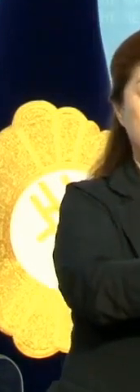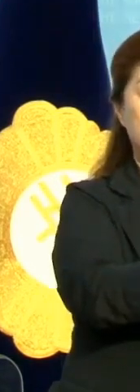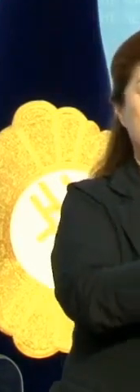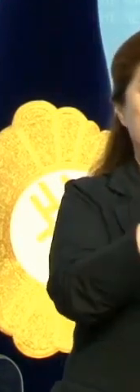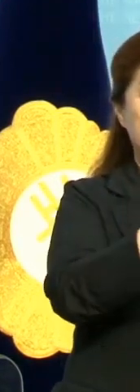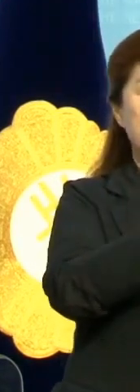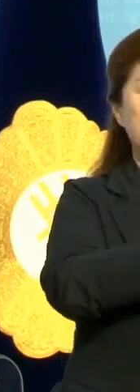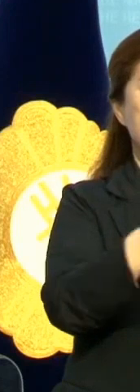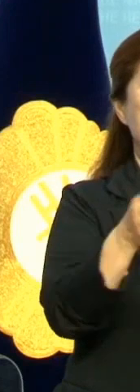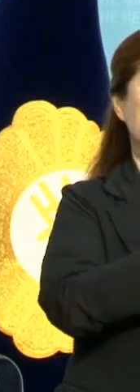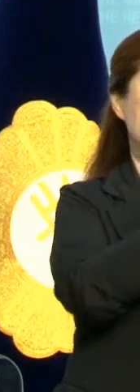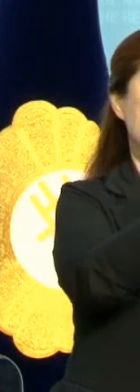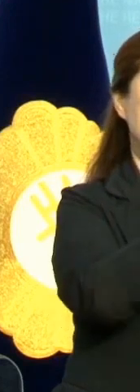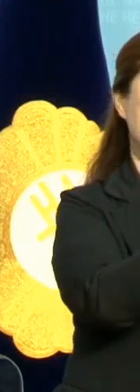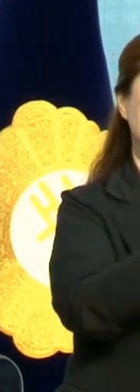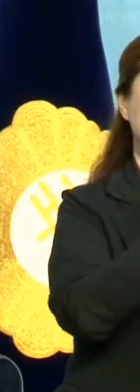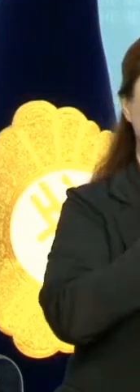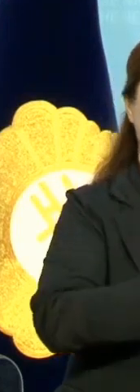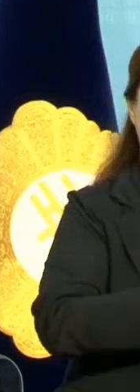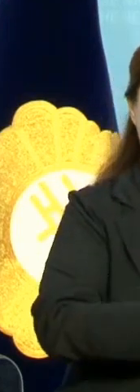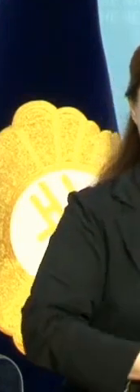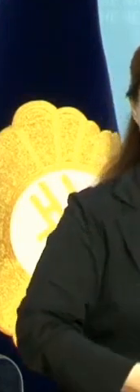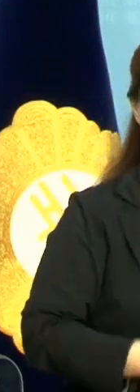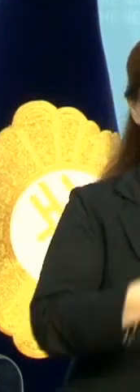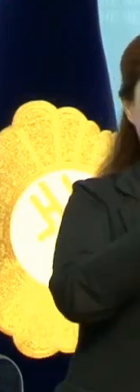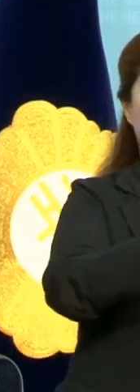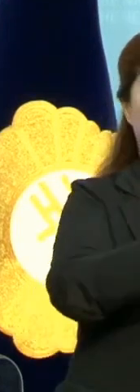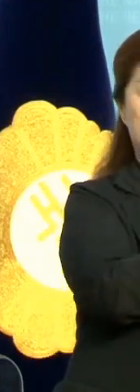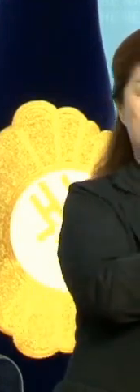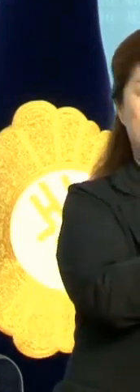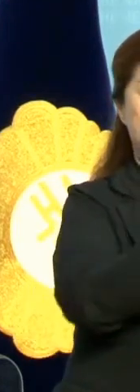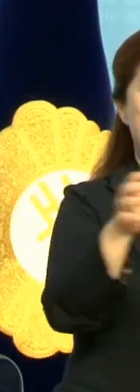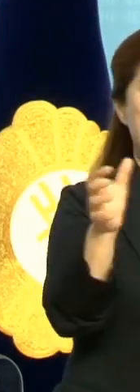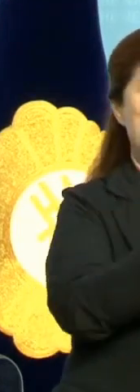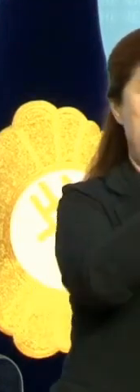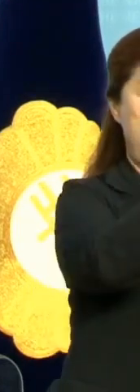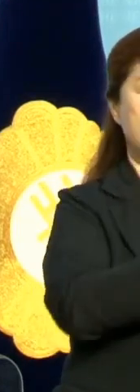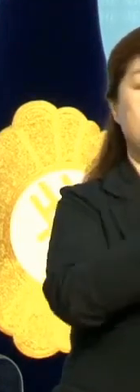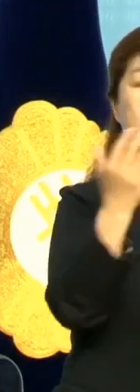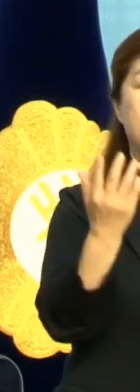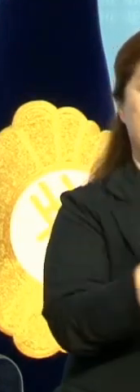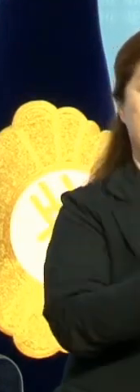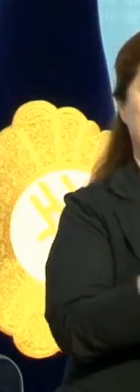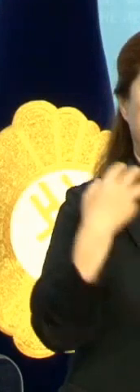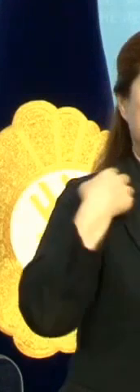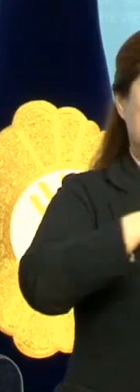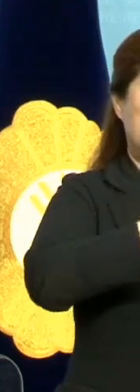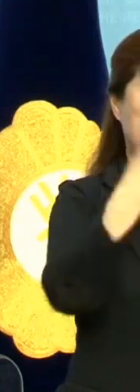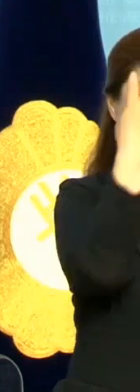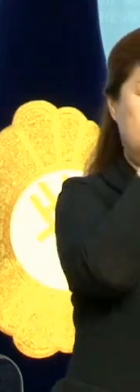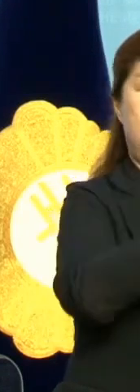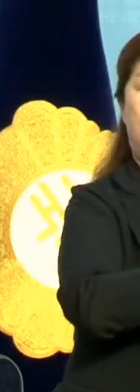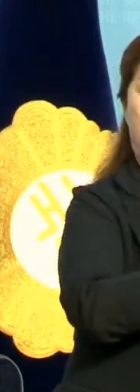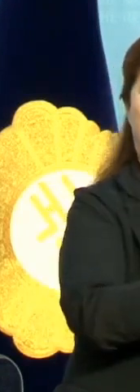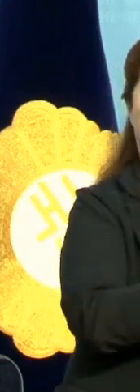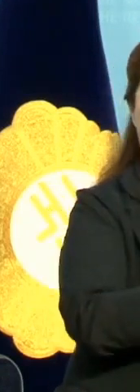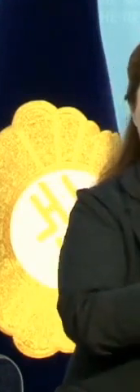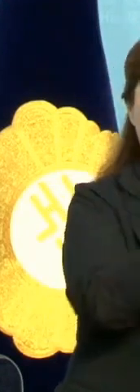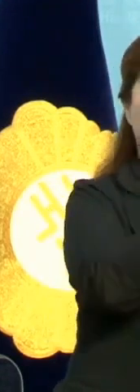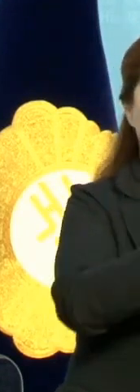인터뷰를 요청했다는 사실, 삼성 증권이 합병 과정 전반적으로 관여하고 삼성물산